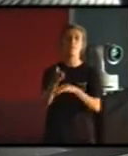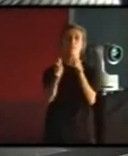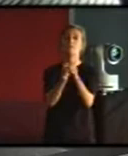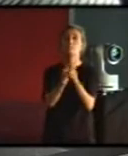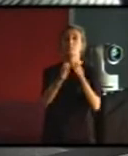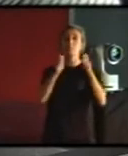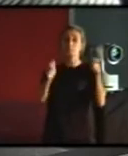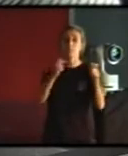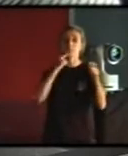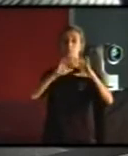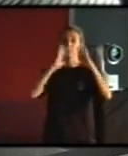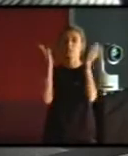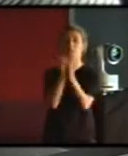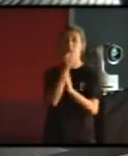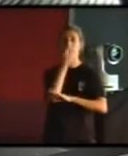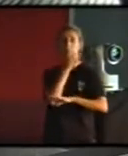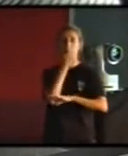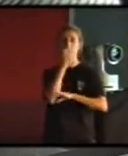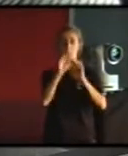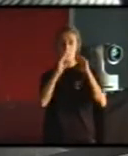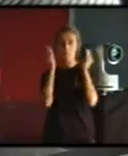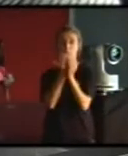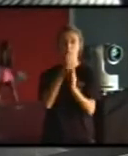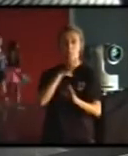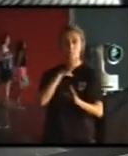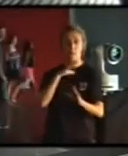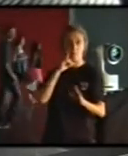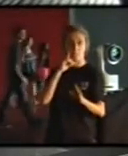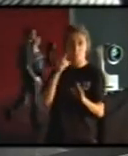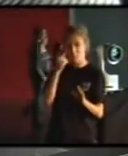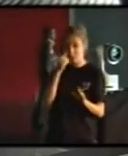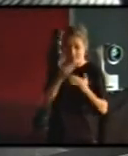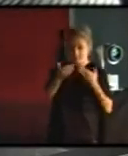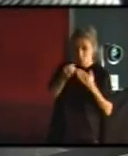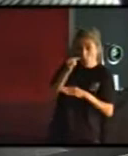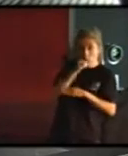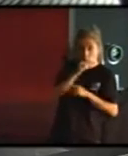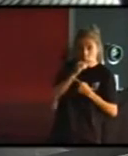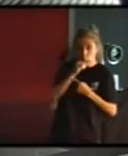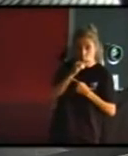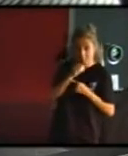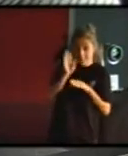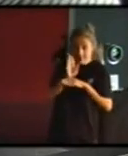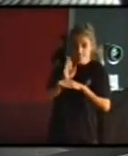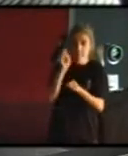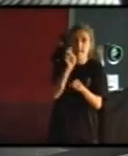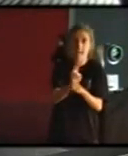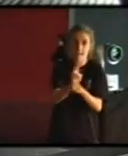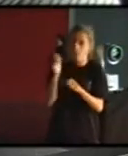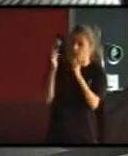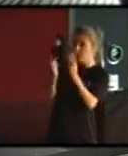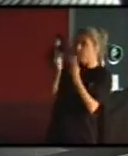qu'on pouvait le garder, parce que la valeur témoin d'un mensonge valait mieux que, par exemple, d'autres